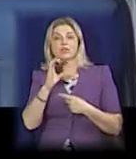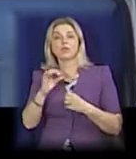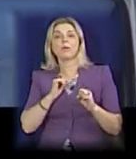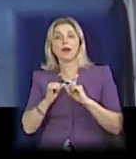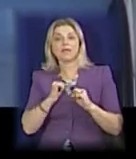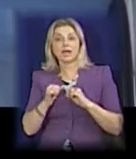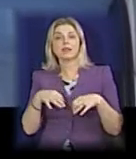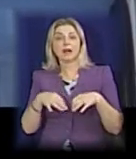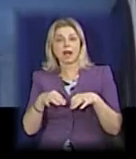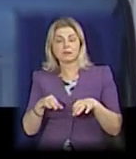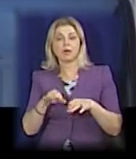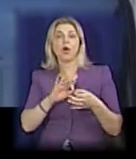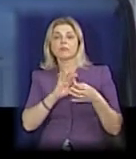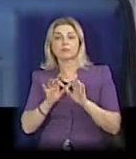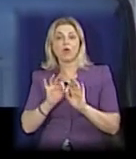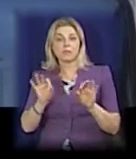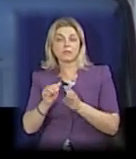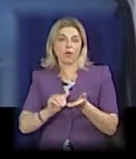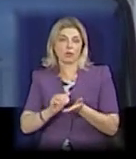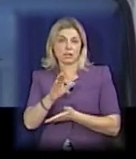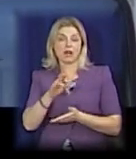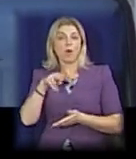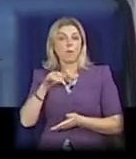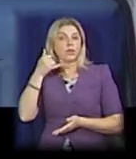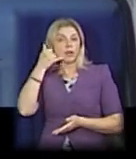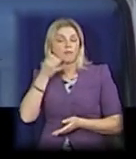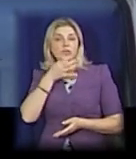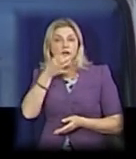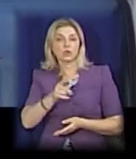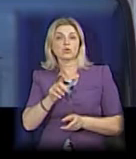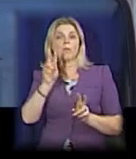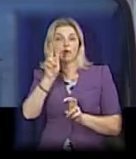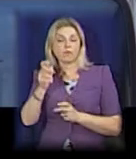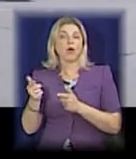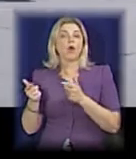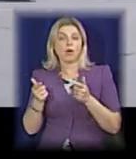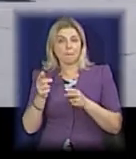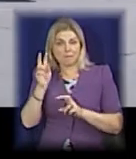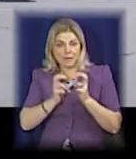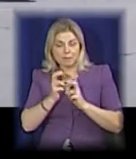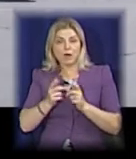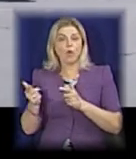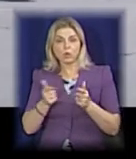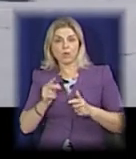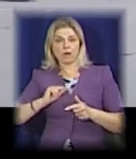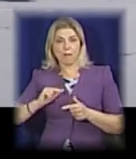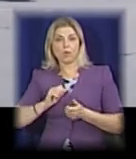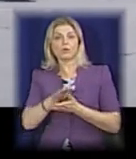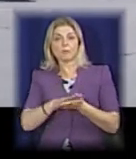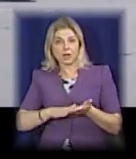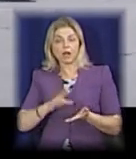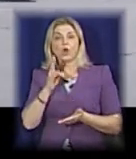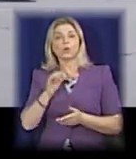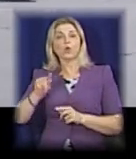транспорту коментувати відмовилася. Втім, телефоном сказала, підприємство готове працювати на цьому маршруті й надалі, але вимагає